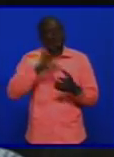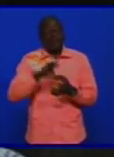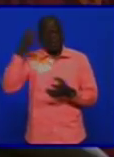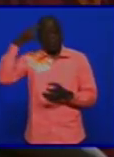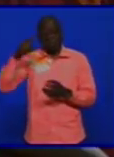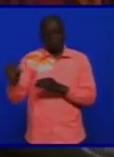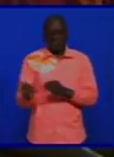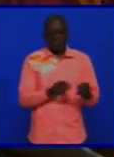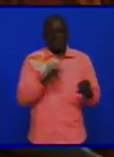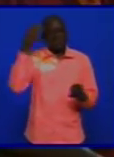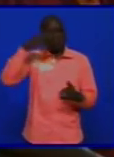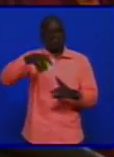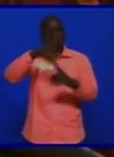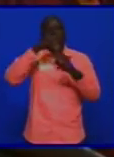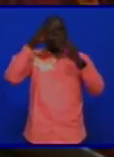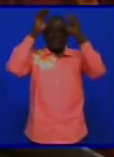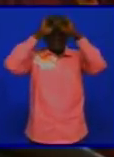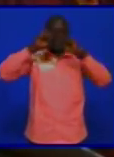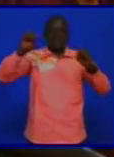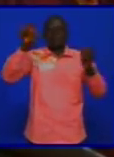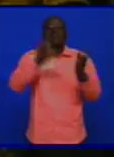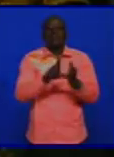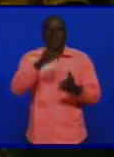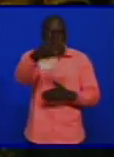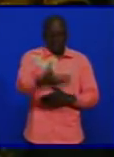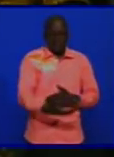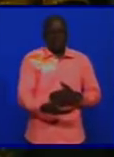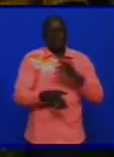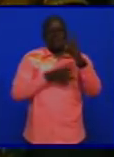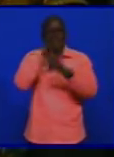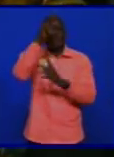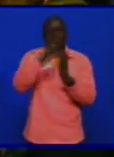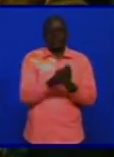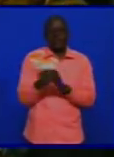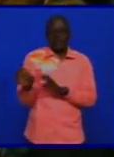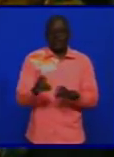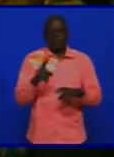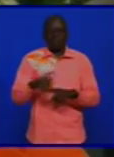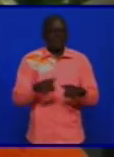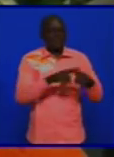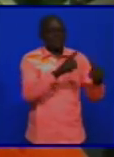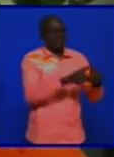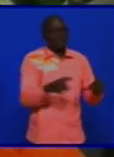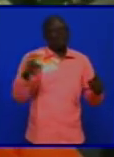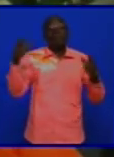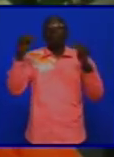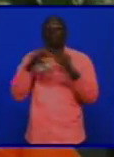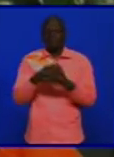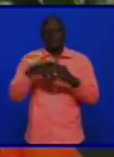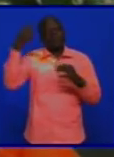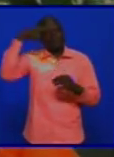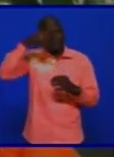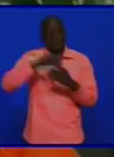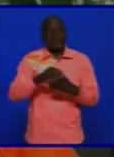partis de la majorité présidentielle invite les populations à taire les différends et à ressouder les liens pour une réussite